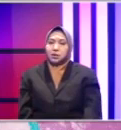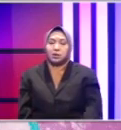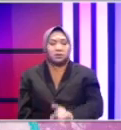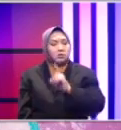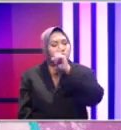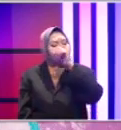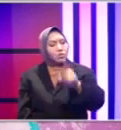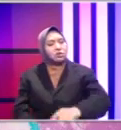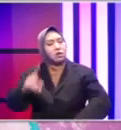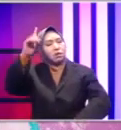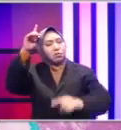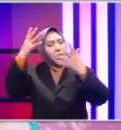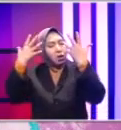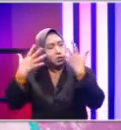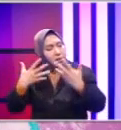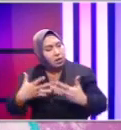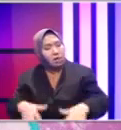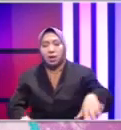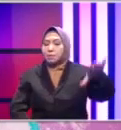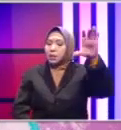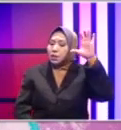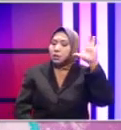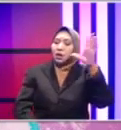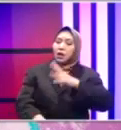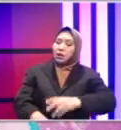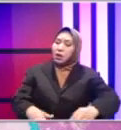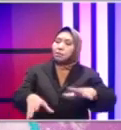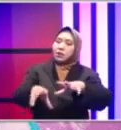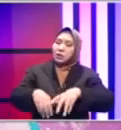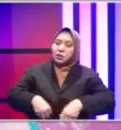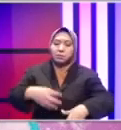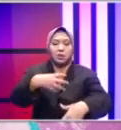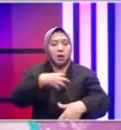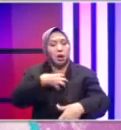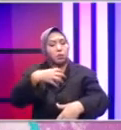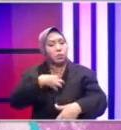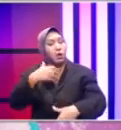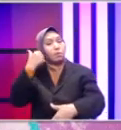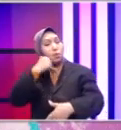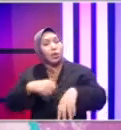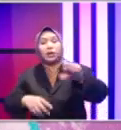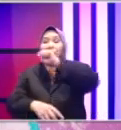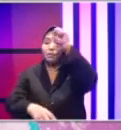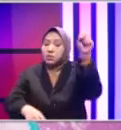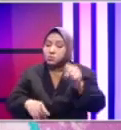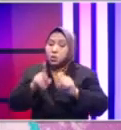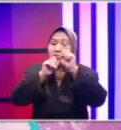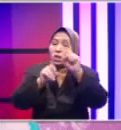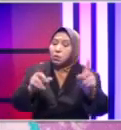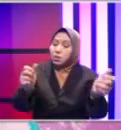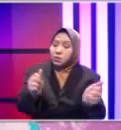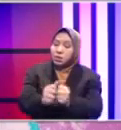Hai kode semi allohu kolelet itu jadi luka